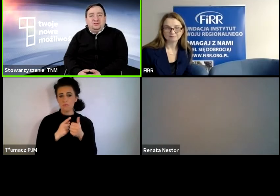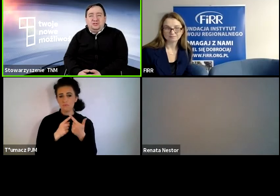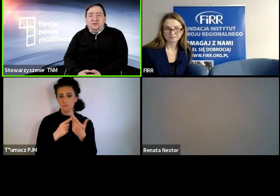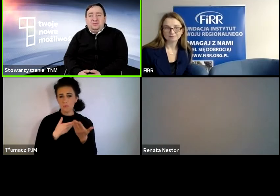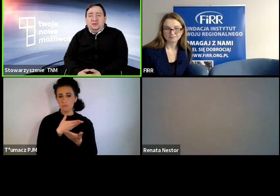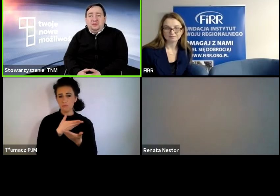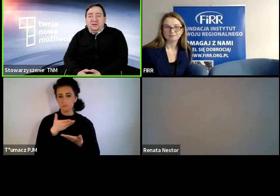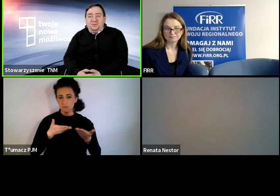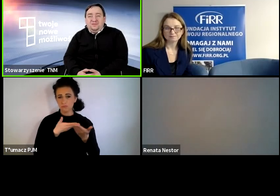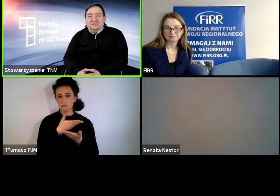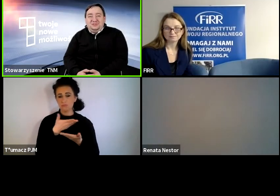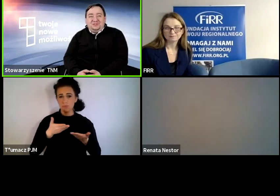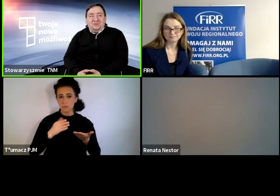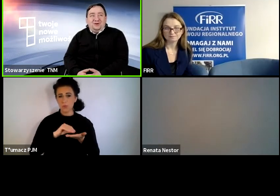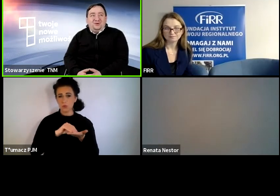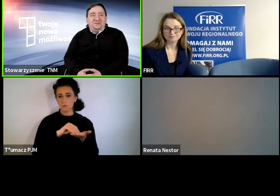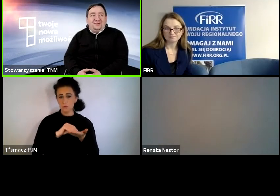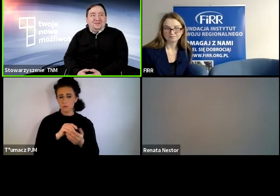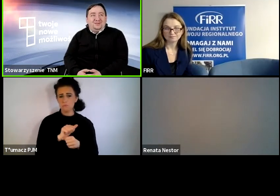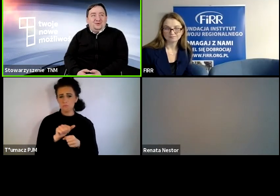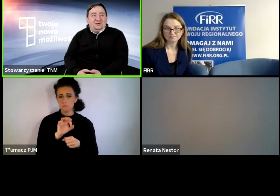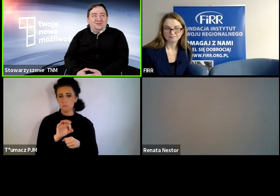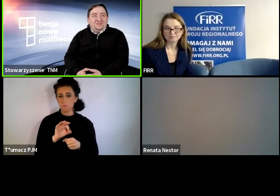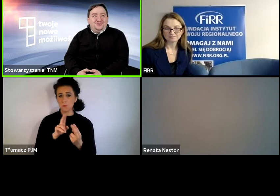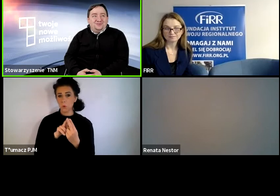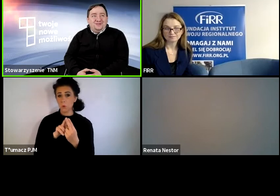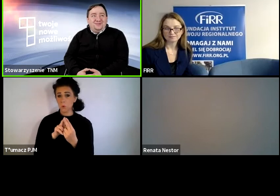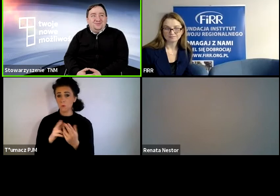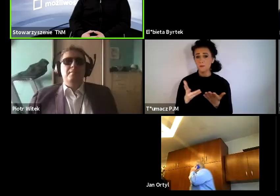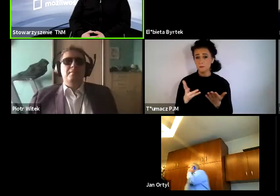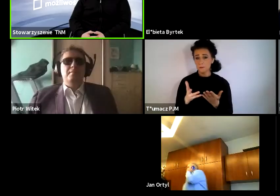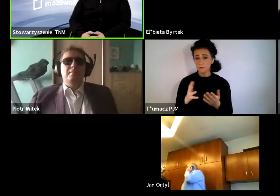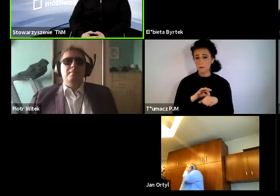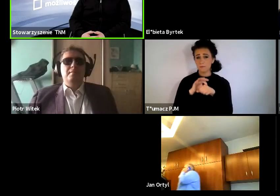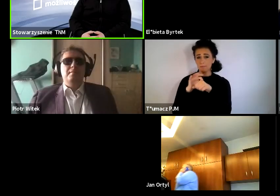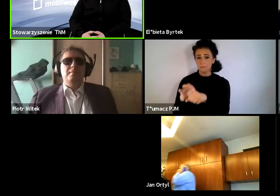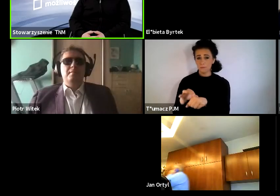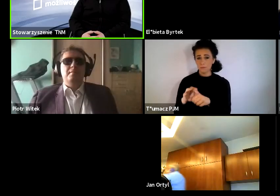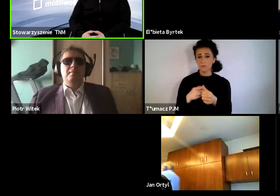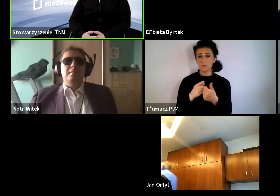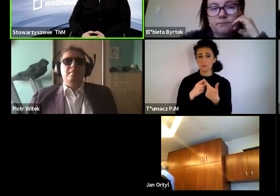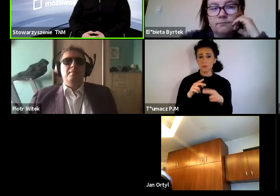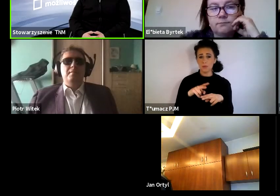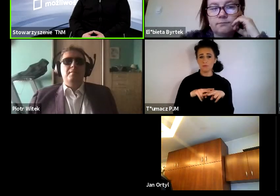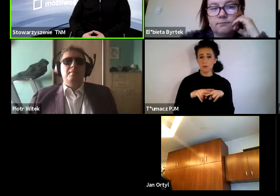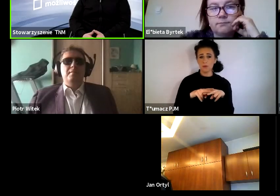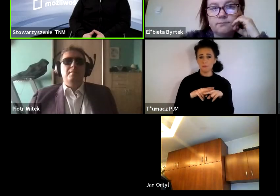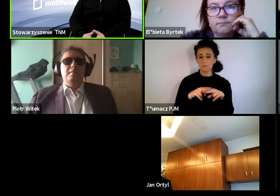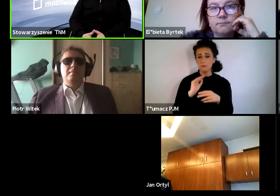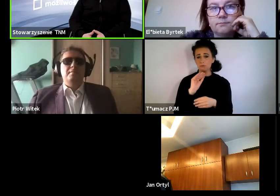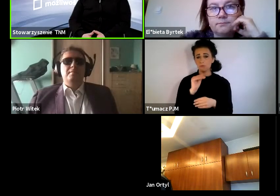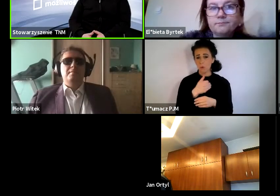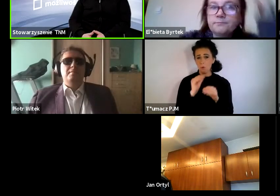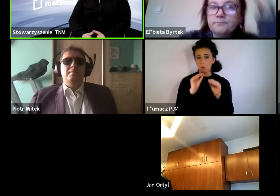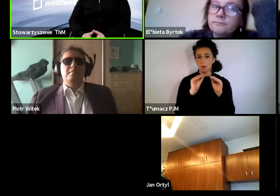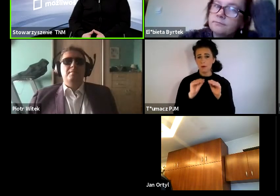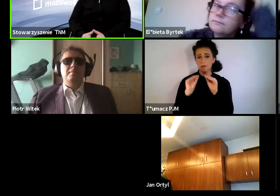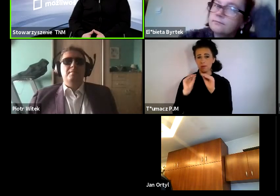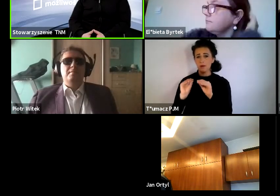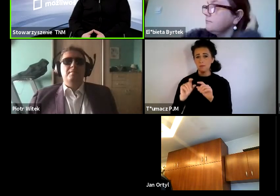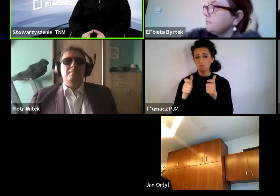się doświadczeniami, powiedzieć, kto ma kontakt do kogo z wdrożeniem, jakich narzędzi albo szkoleniem. A